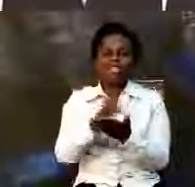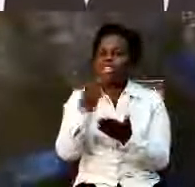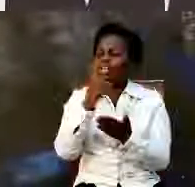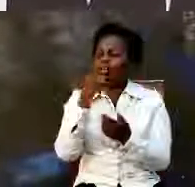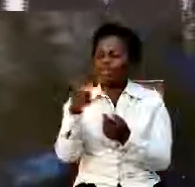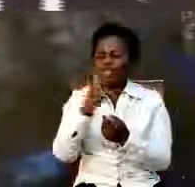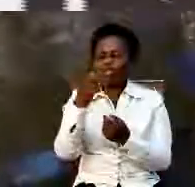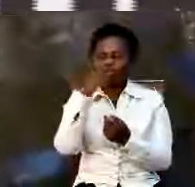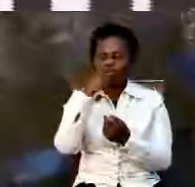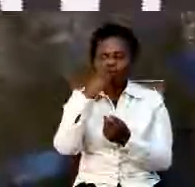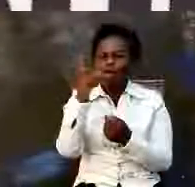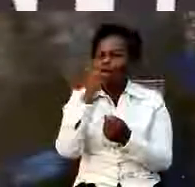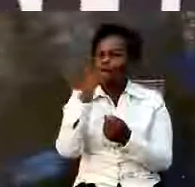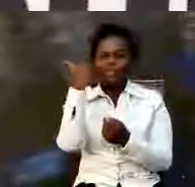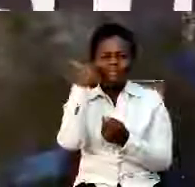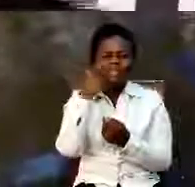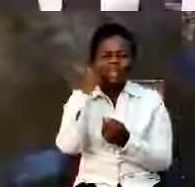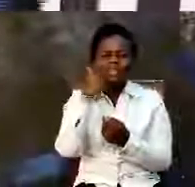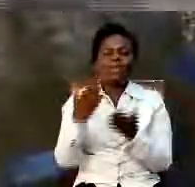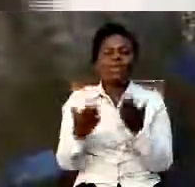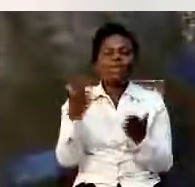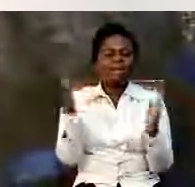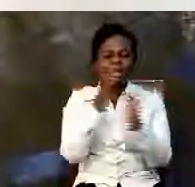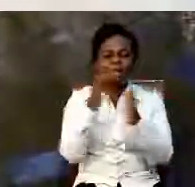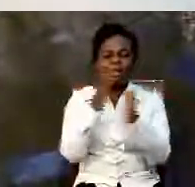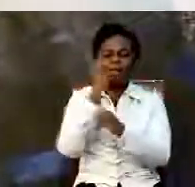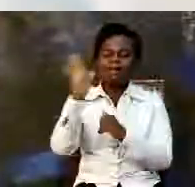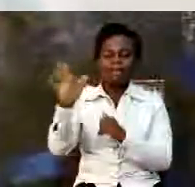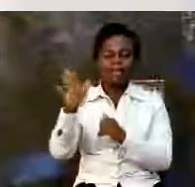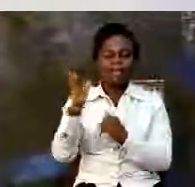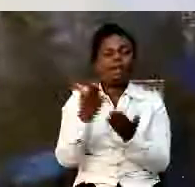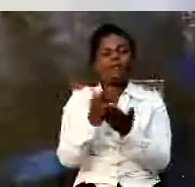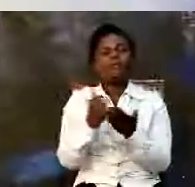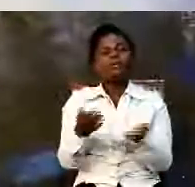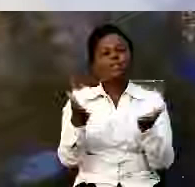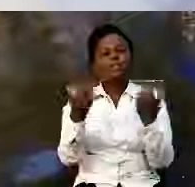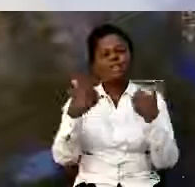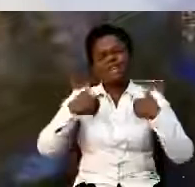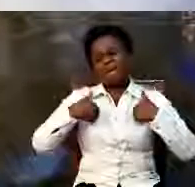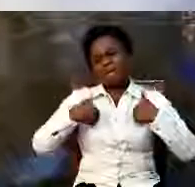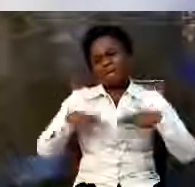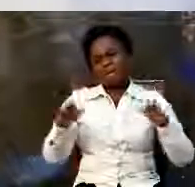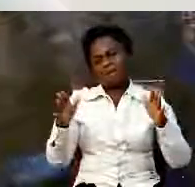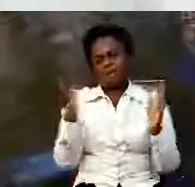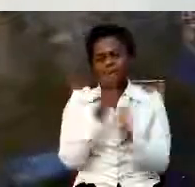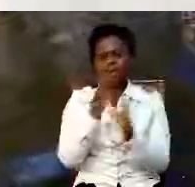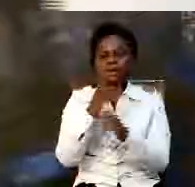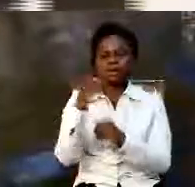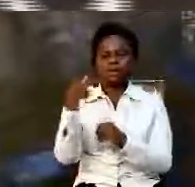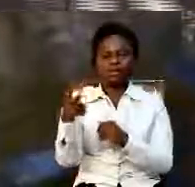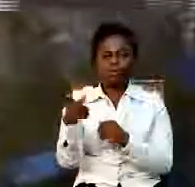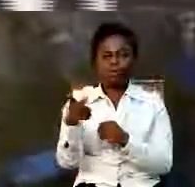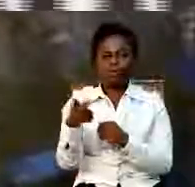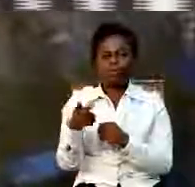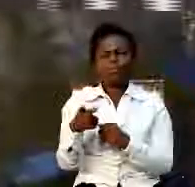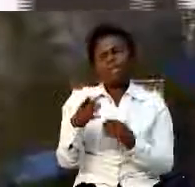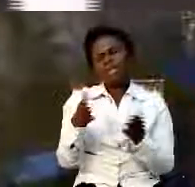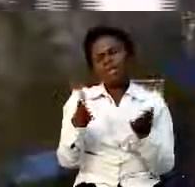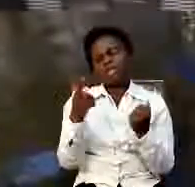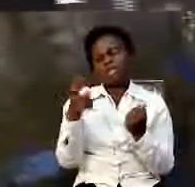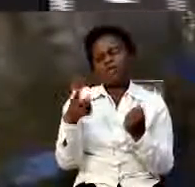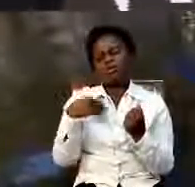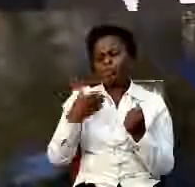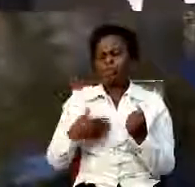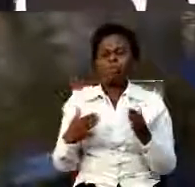kwa usimtanie kwa hali yake. Maana inawezekana hapendi hiyo hali. Inawezekana amenenepa hapendi